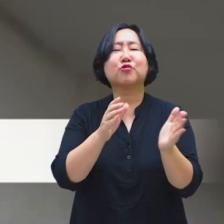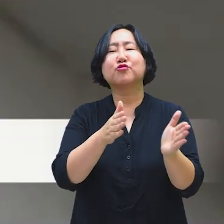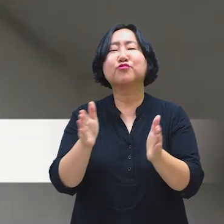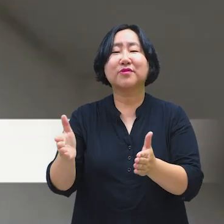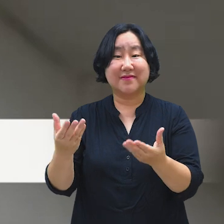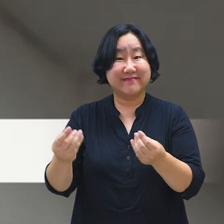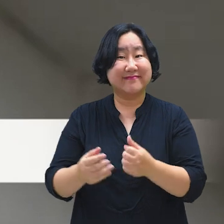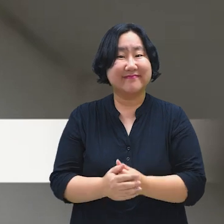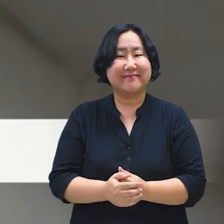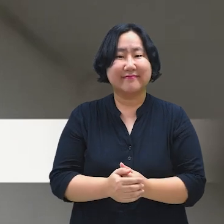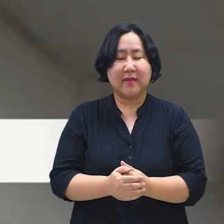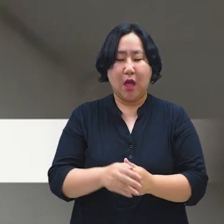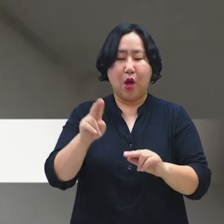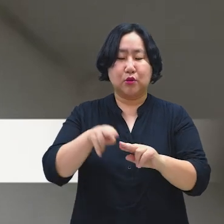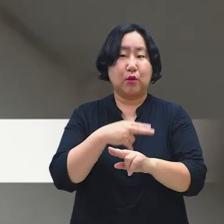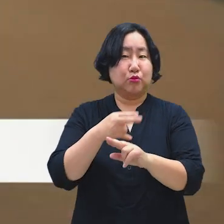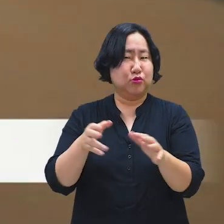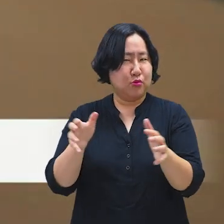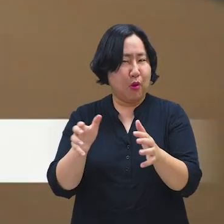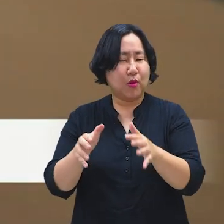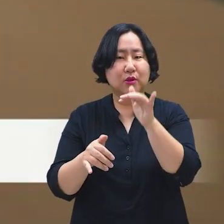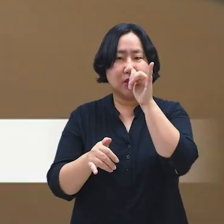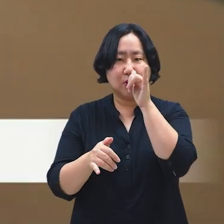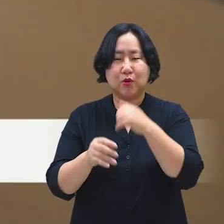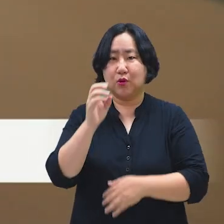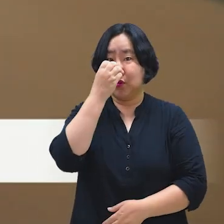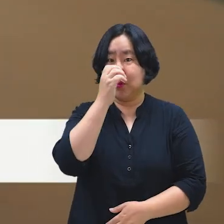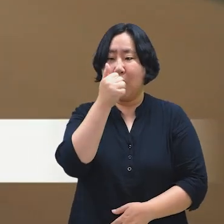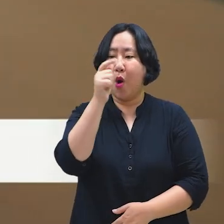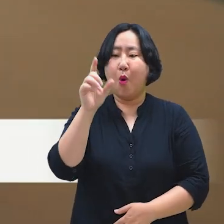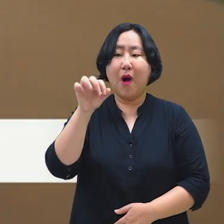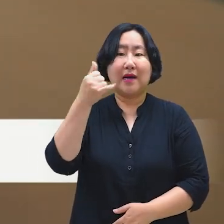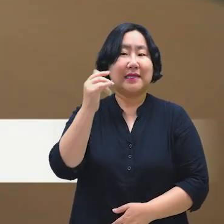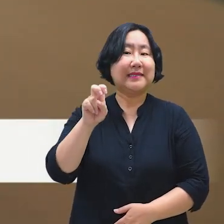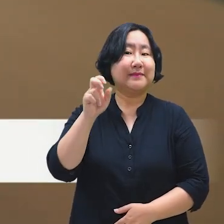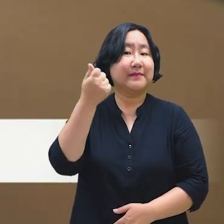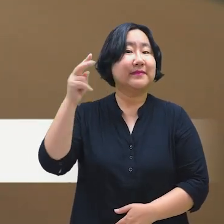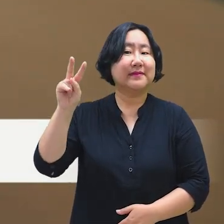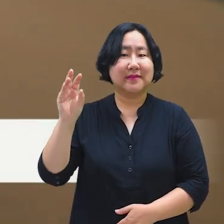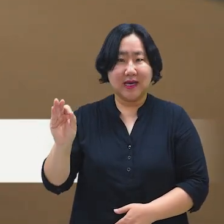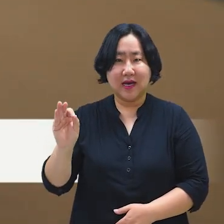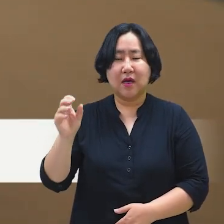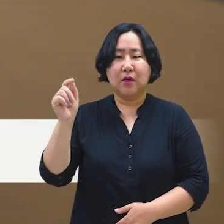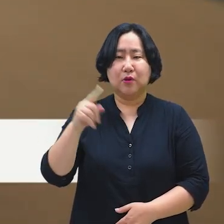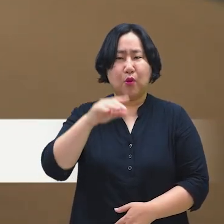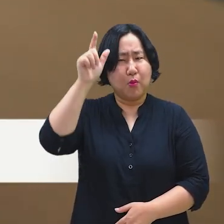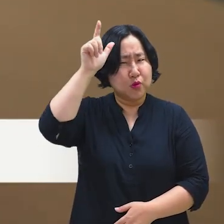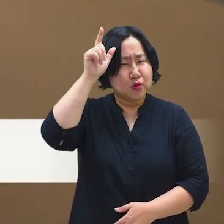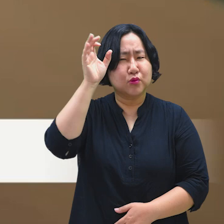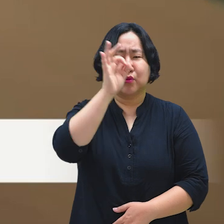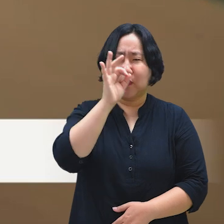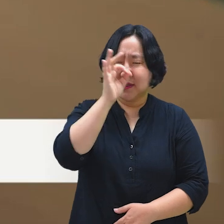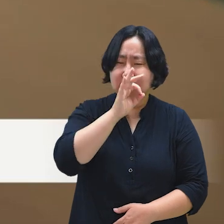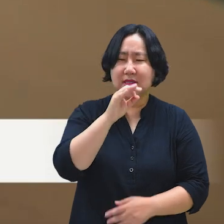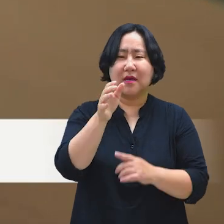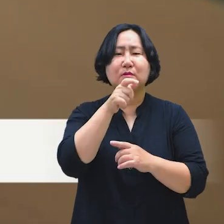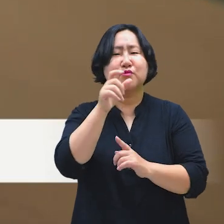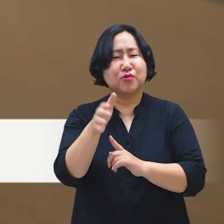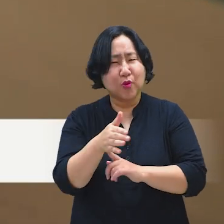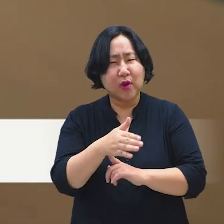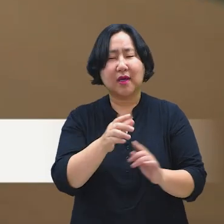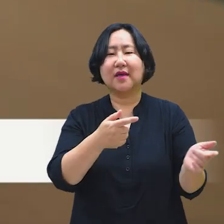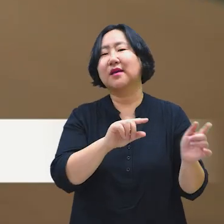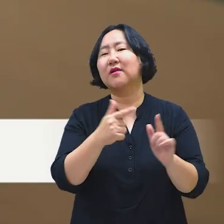있는데요 프리미엄 선물 세트와 하우스 감귤 황금향을 비롯해 각종 축산물과 수산물 가공식품